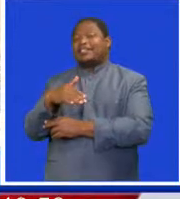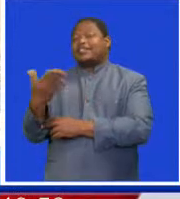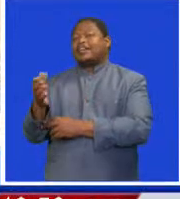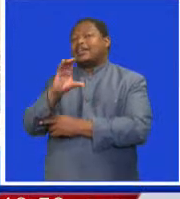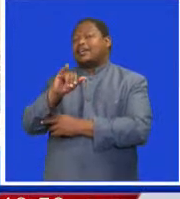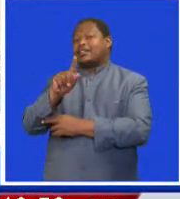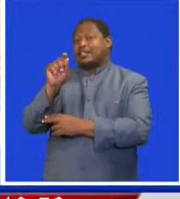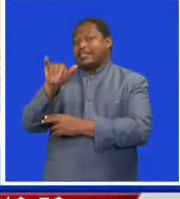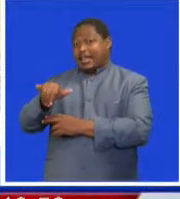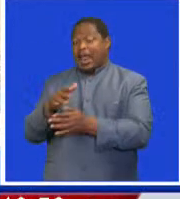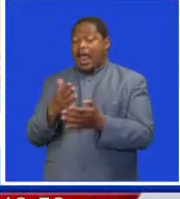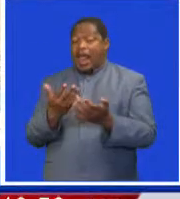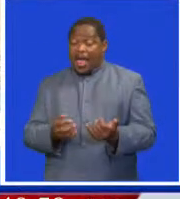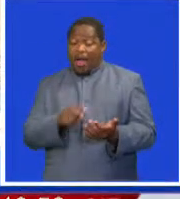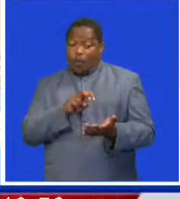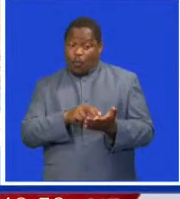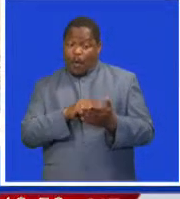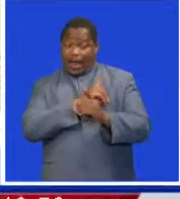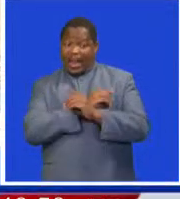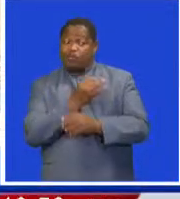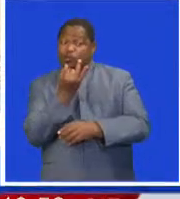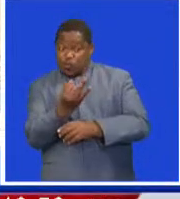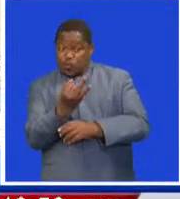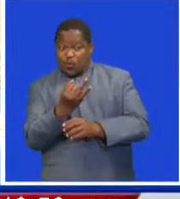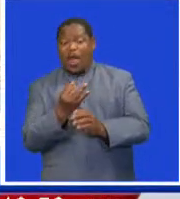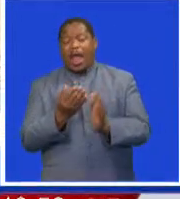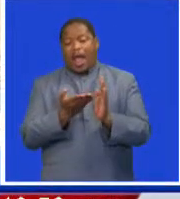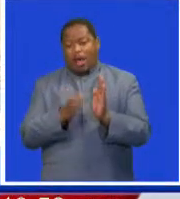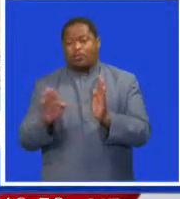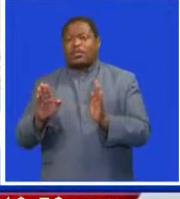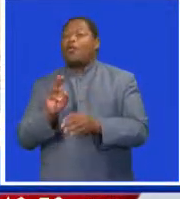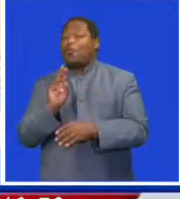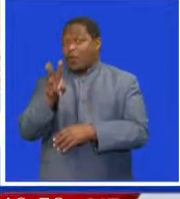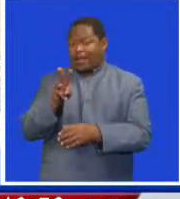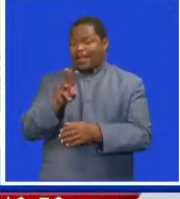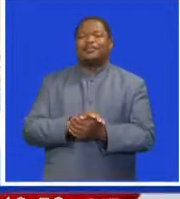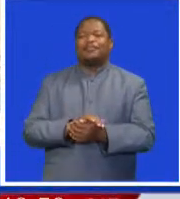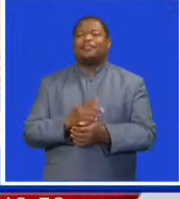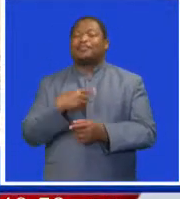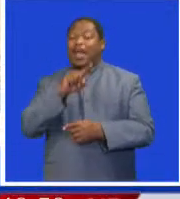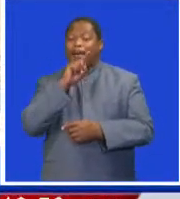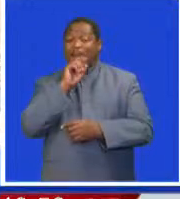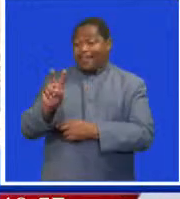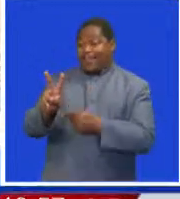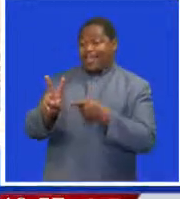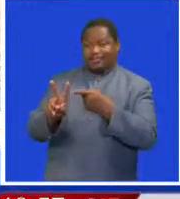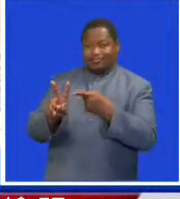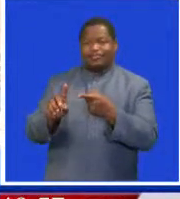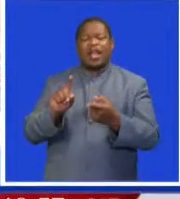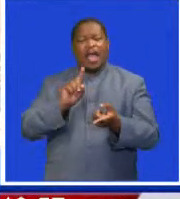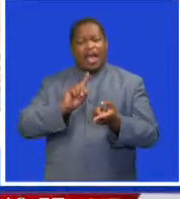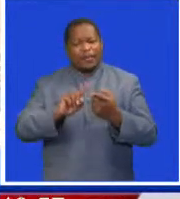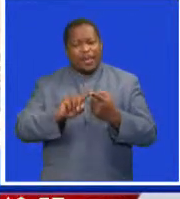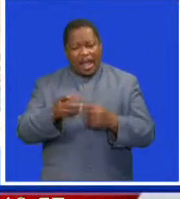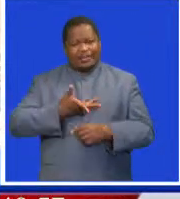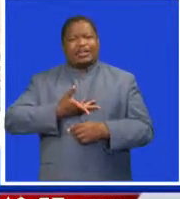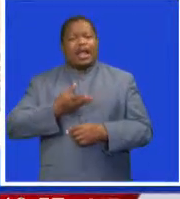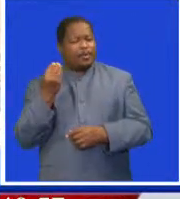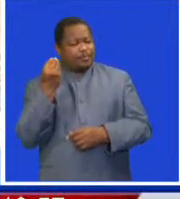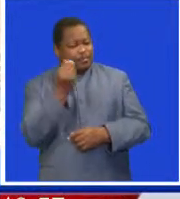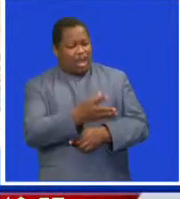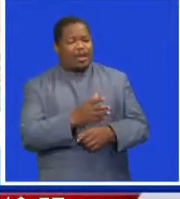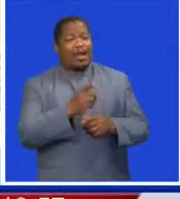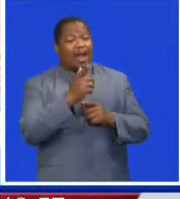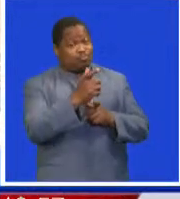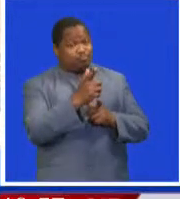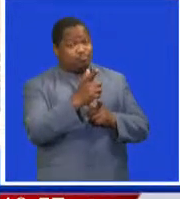kuwe inkemba liqembu leAston Villa litibeka emathubeni amahle kakhulu lengibona vele kungathi ngendlela lidlale ngayo adlala neqembu leArsenal ungathi